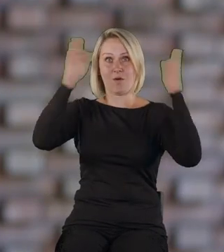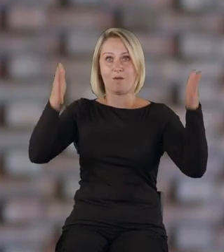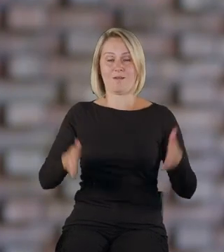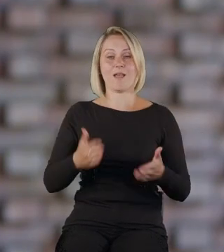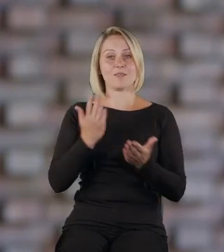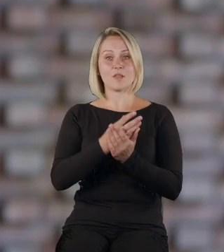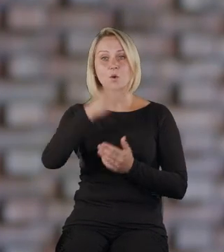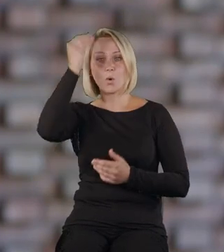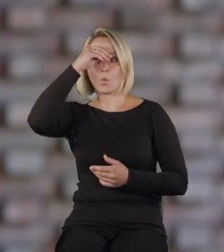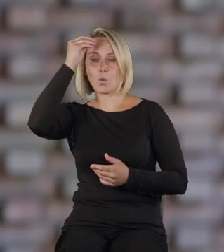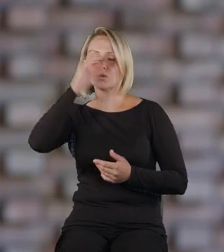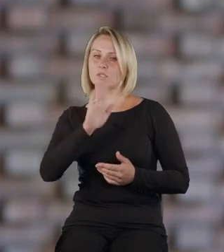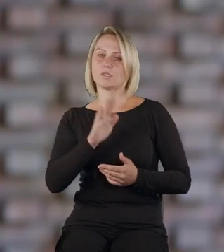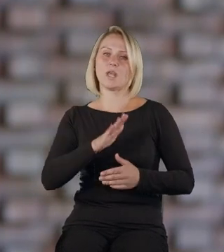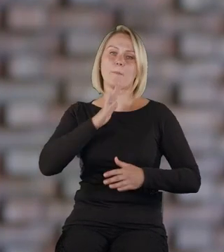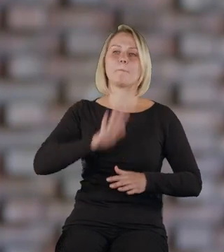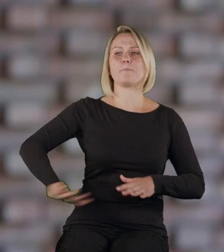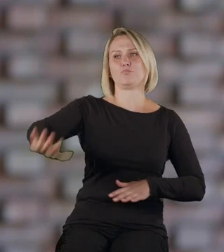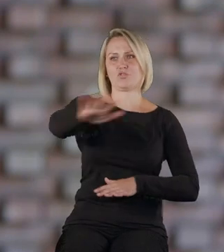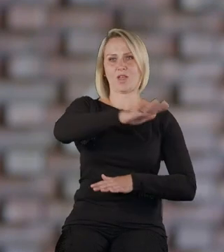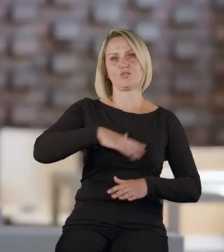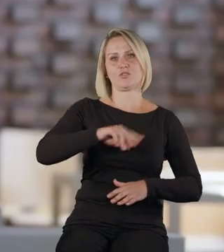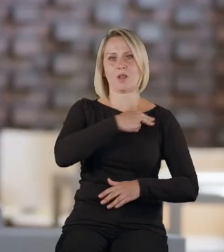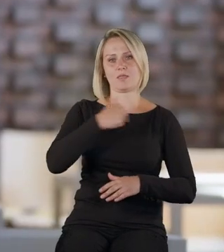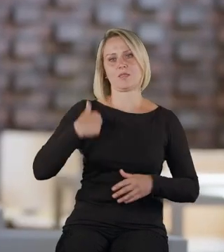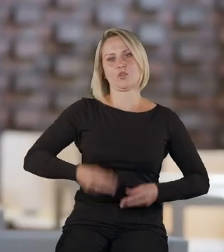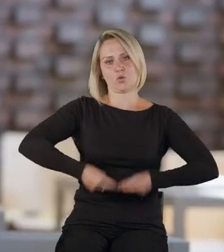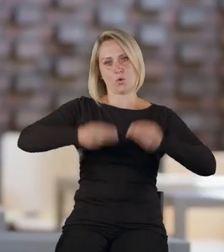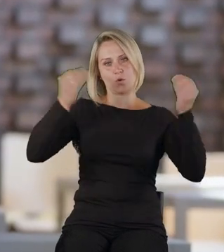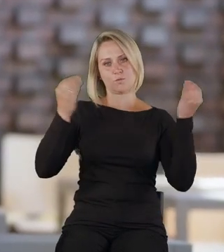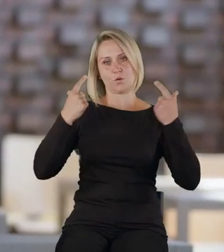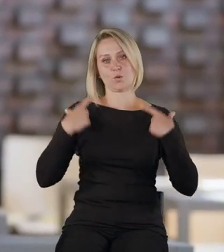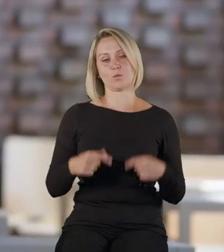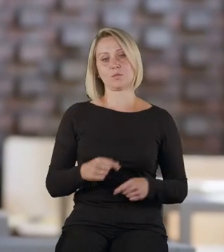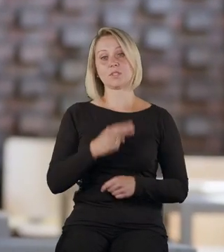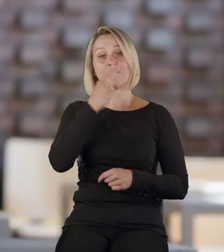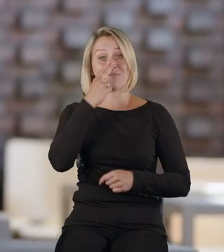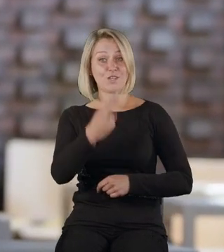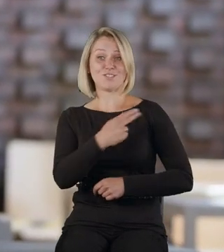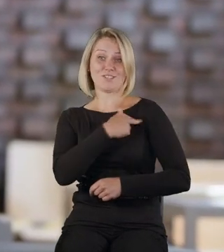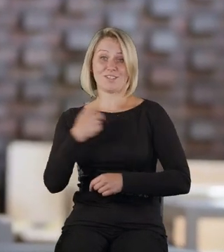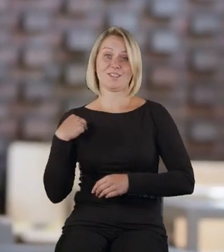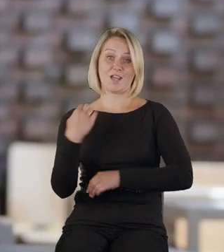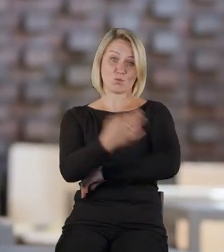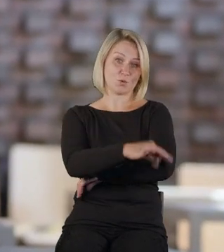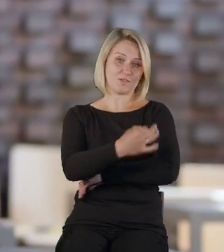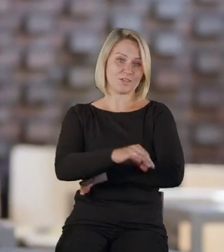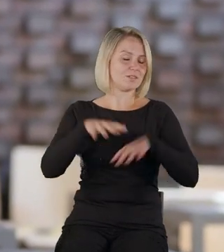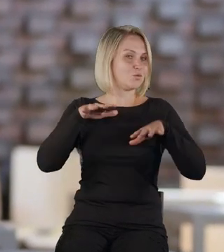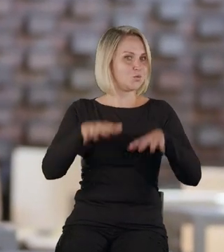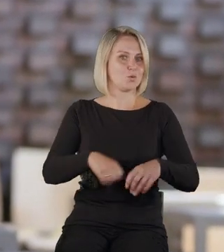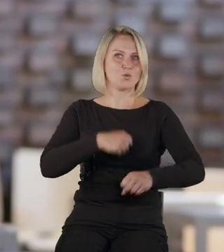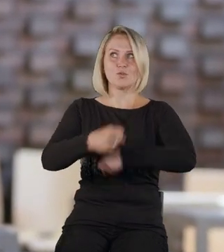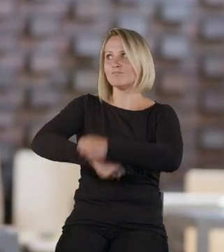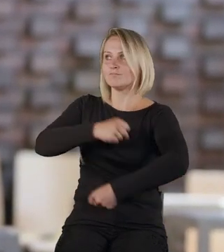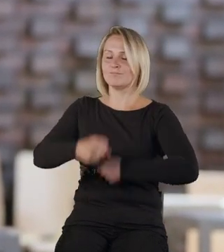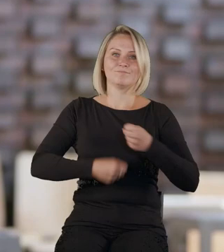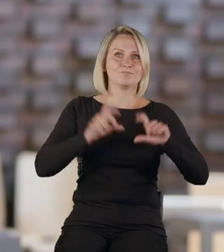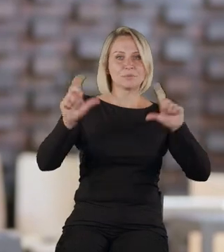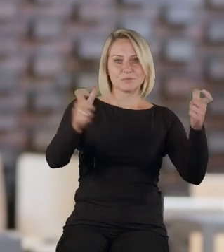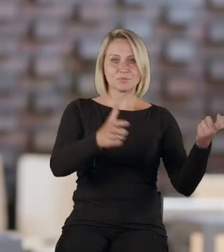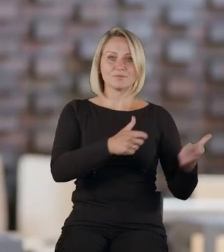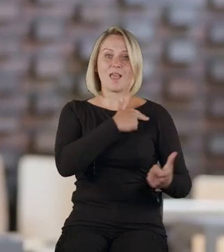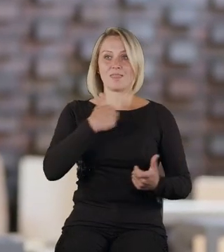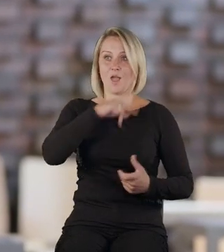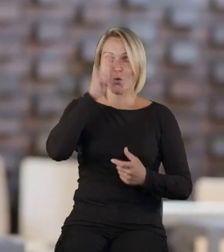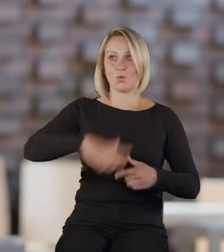wszystkim przestrzeń dla naszego rozwoju osobistego. Jak widzicie, na naszym uniwersytecie dzieje się naprawdę wiele. Nasza społeczność integruje się